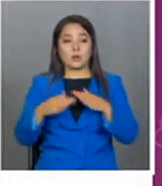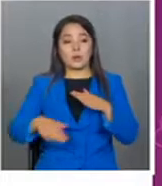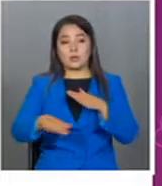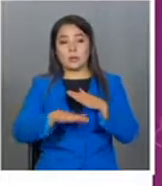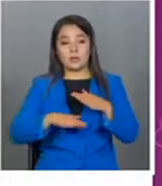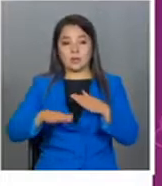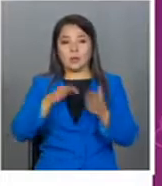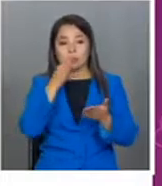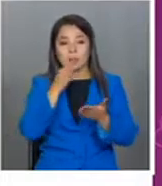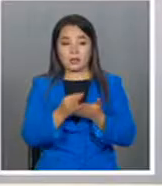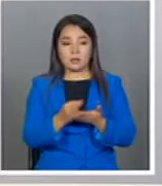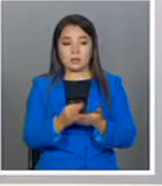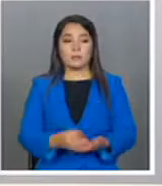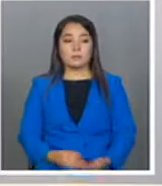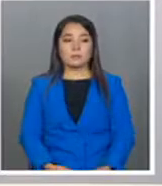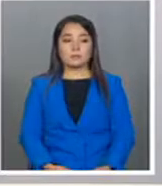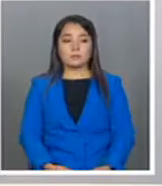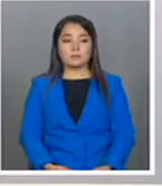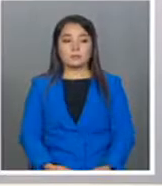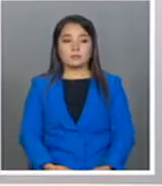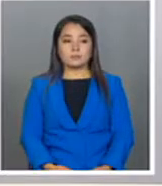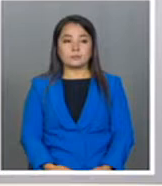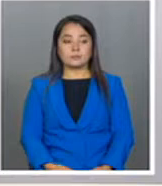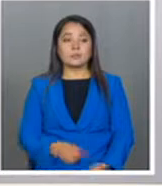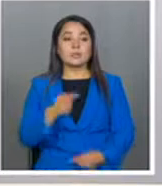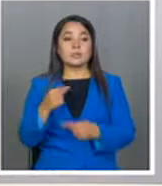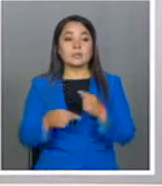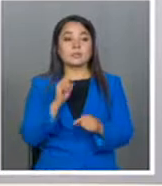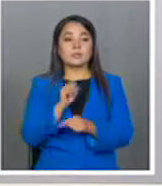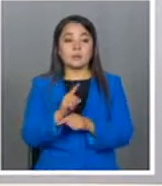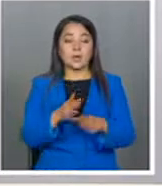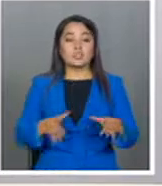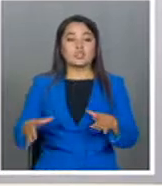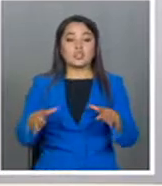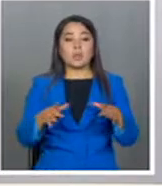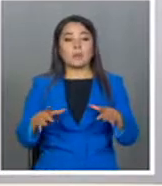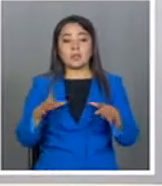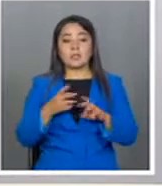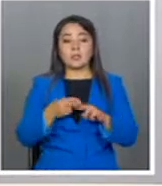113,14 квадрат метр екен. Келесі тапсырма. Шеңбердің ұзындығы